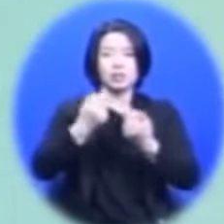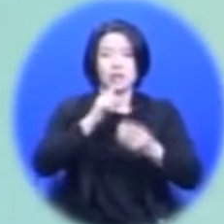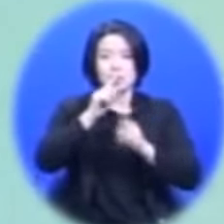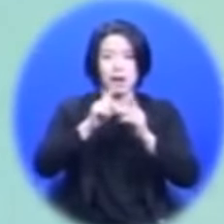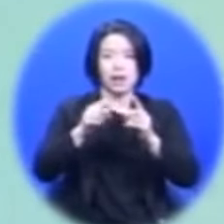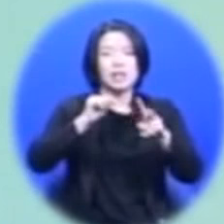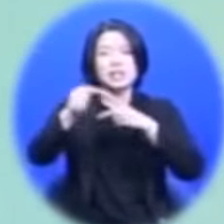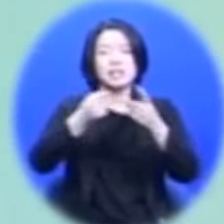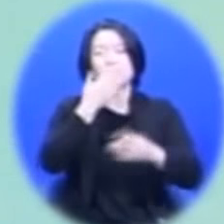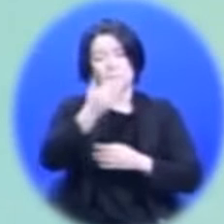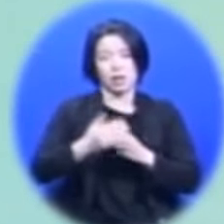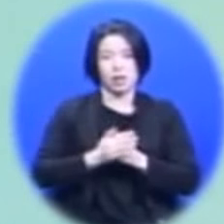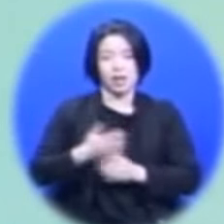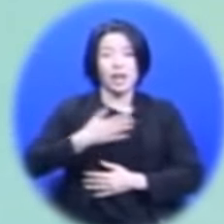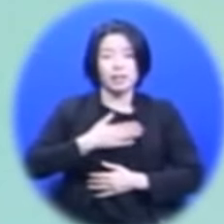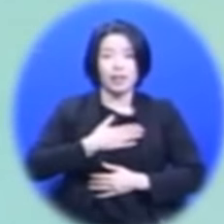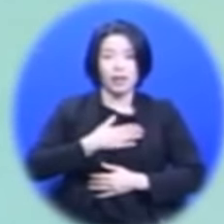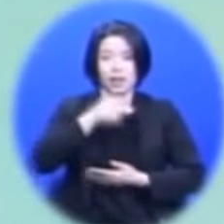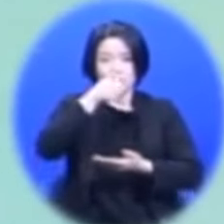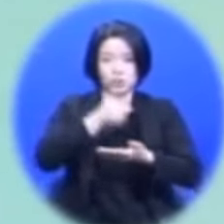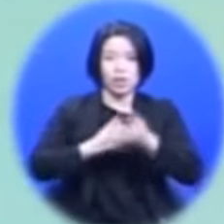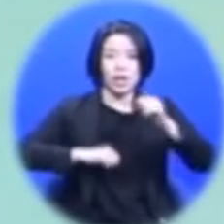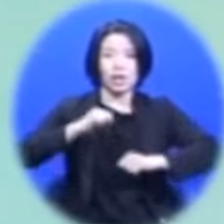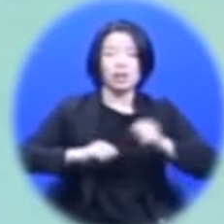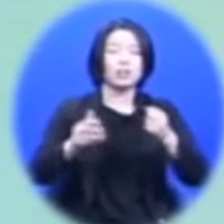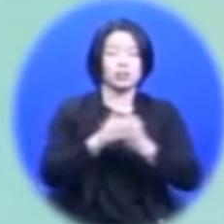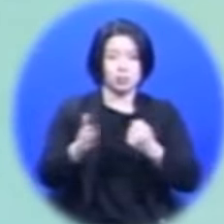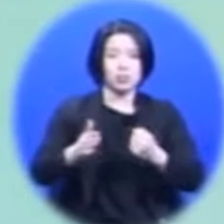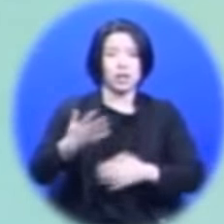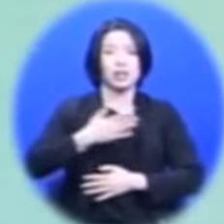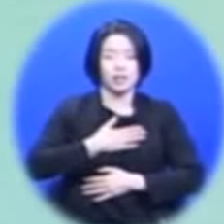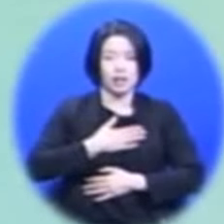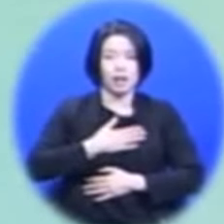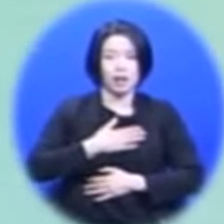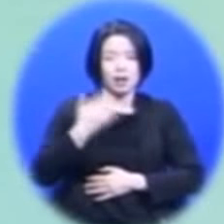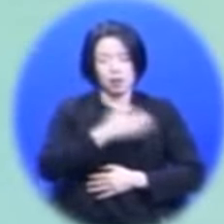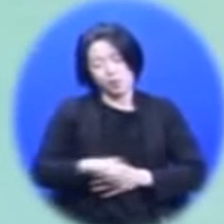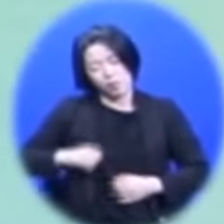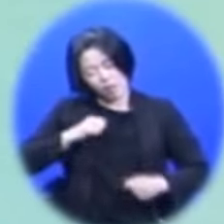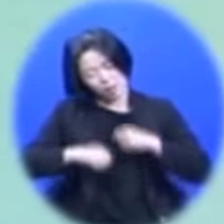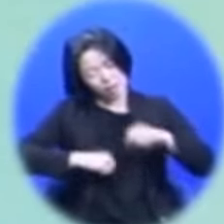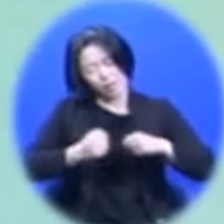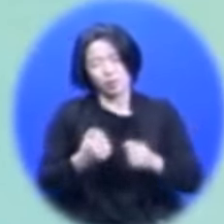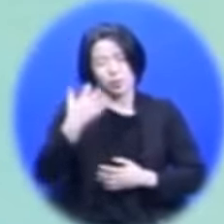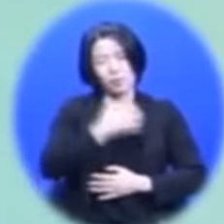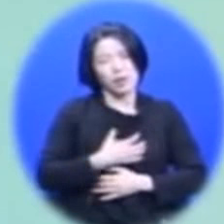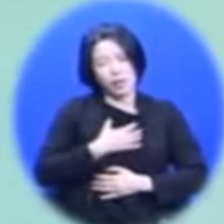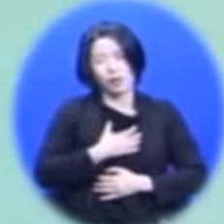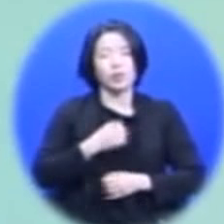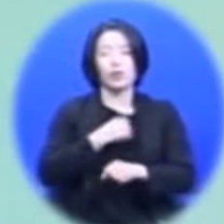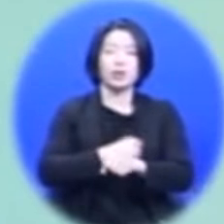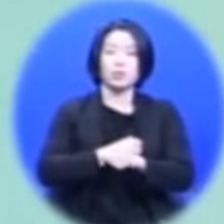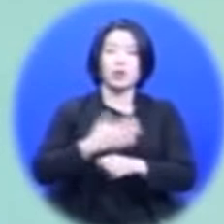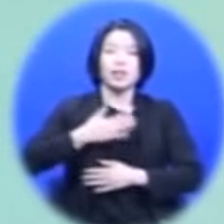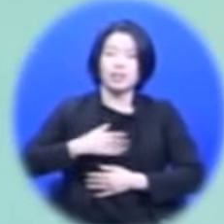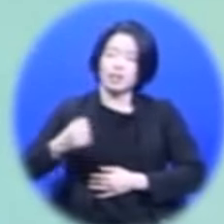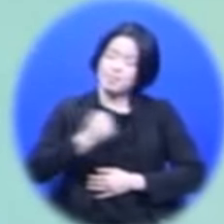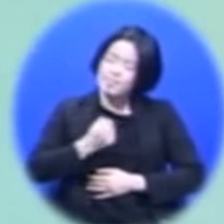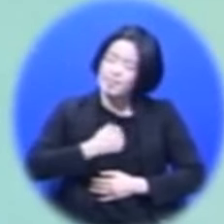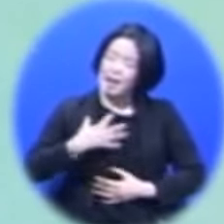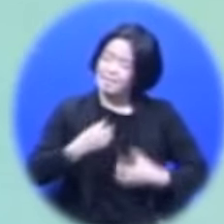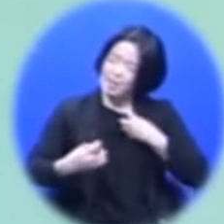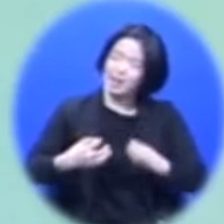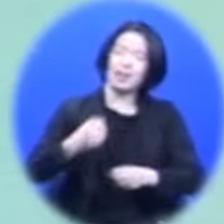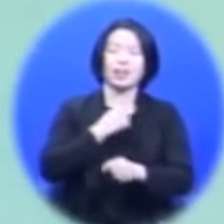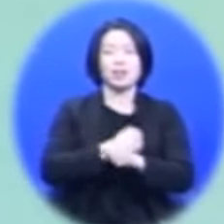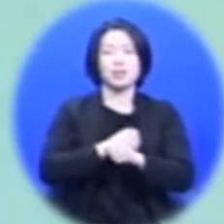되었습니다. 내가 죄를 짓는 것 때문에 내가 몸부림치고 괴로워하고 그리고 내 가슴을